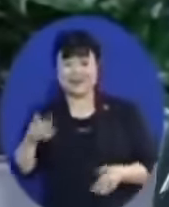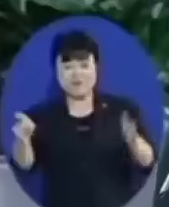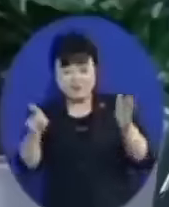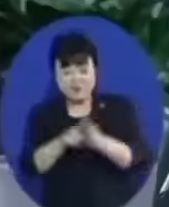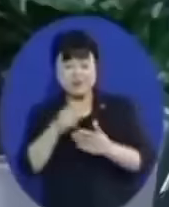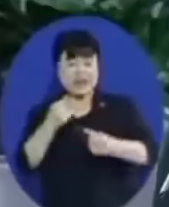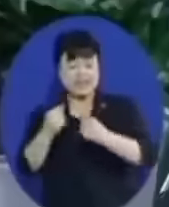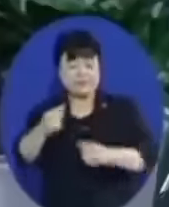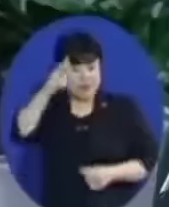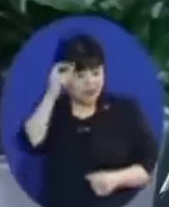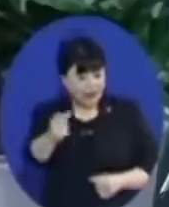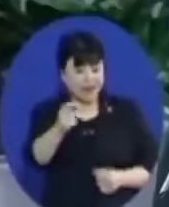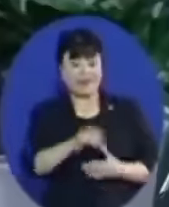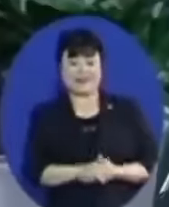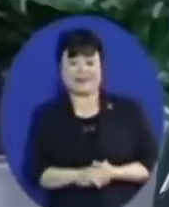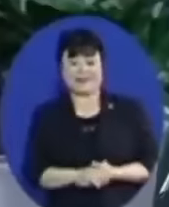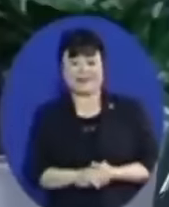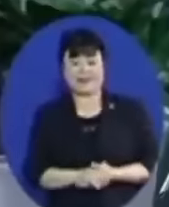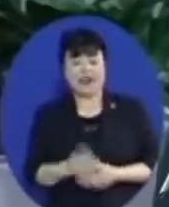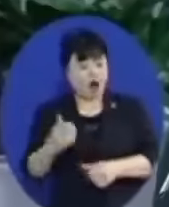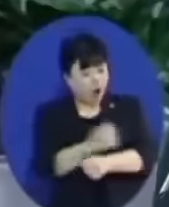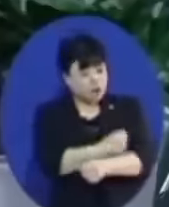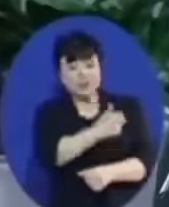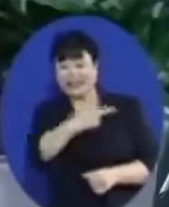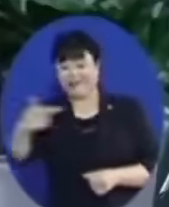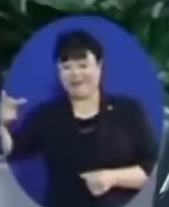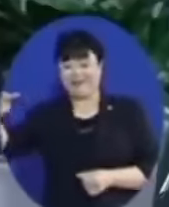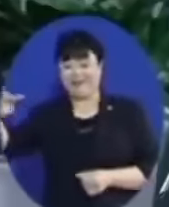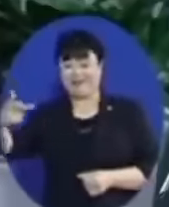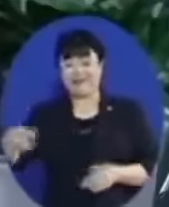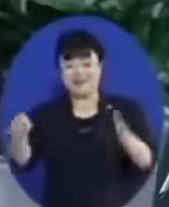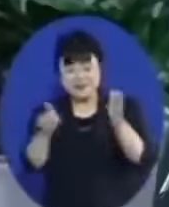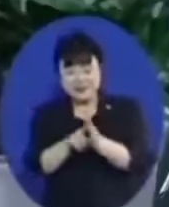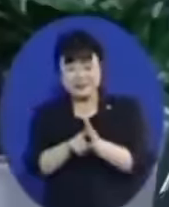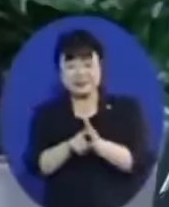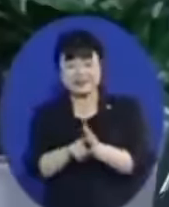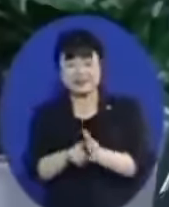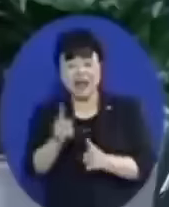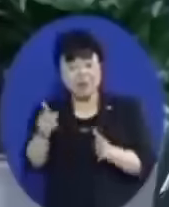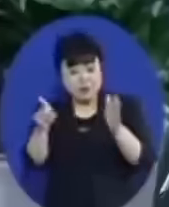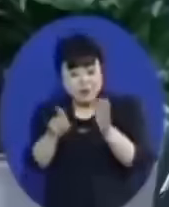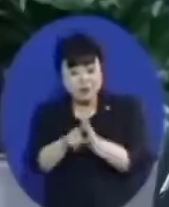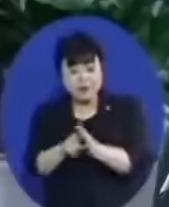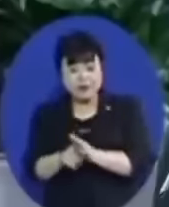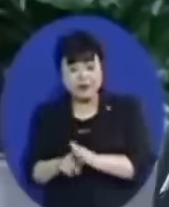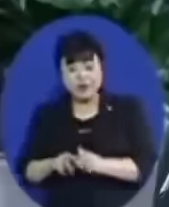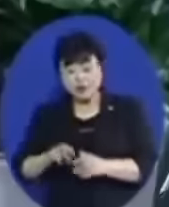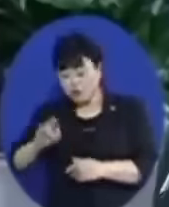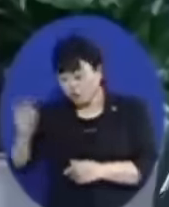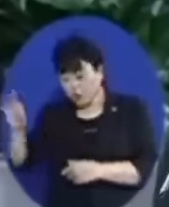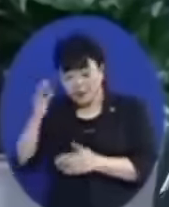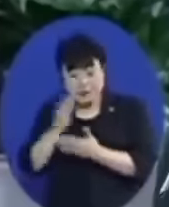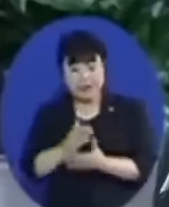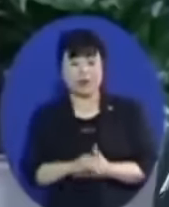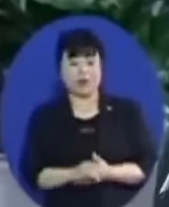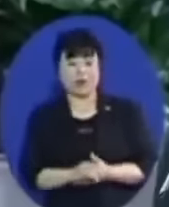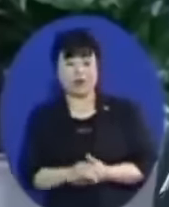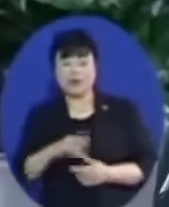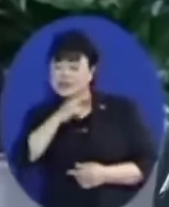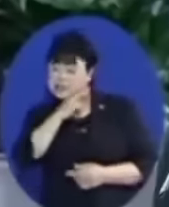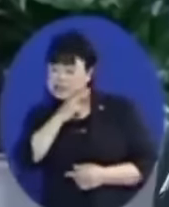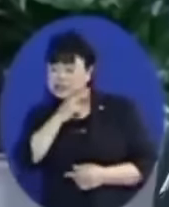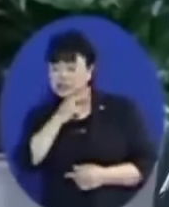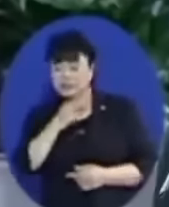믿음의 힘이 얼마나 큽니까? 엄청나게 큽니다. 믿음은 한번 믿었으면 뒤를 돌아보지 말아야 되고